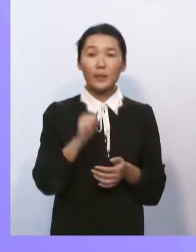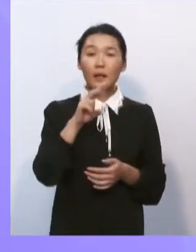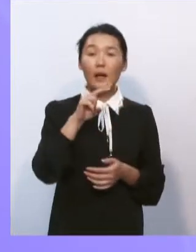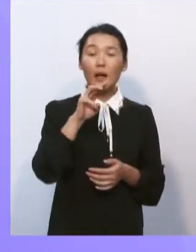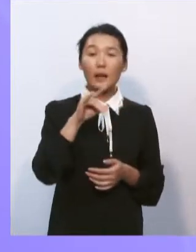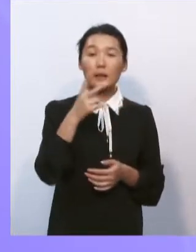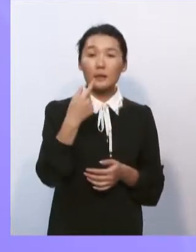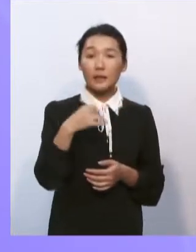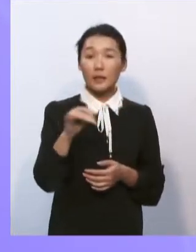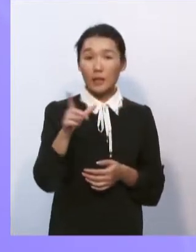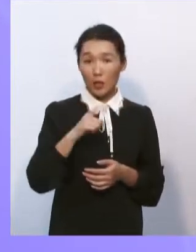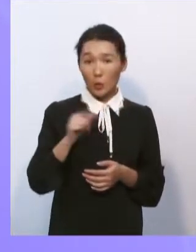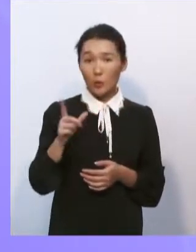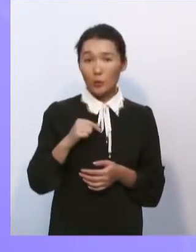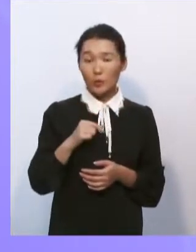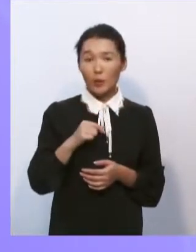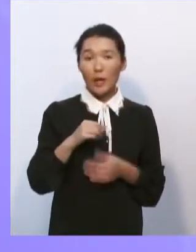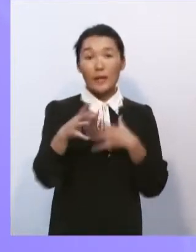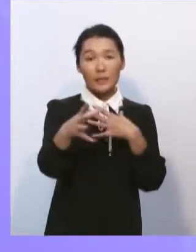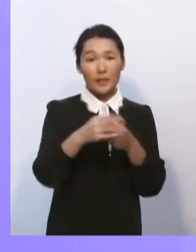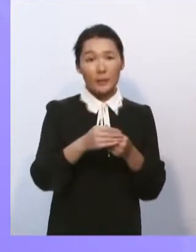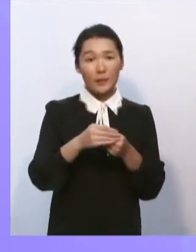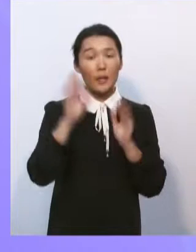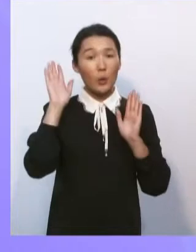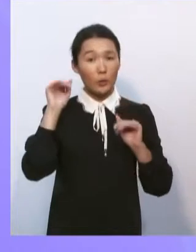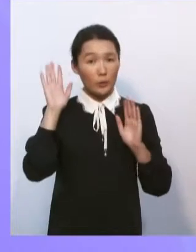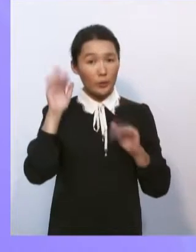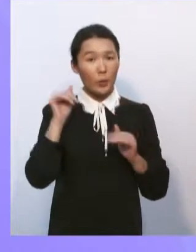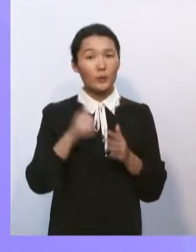Алтынай экөөбүз силер менен коштошобуз.